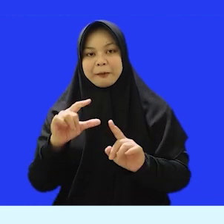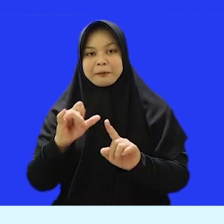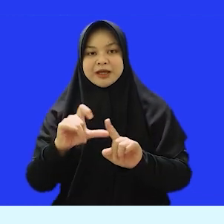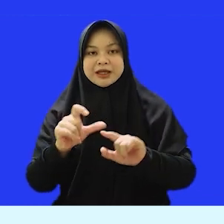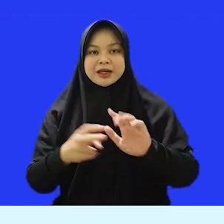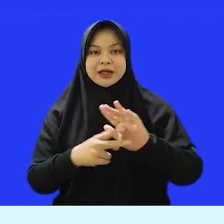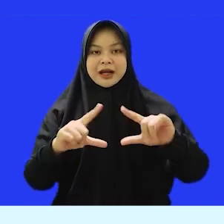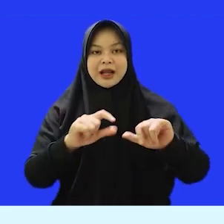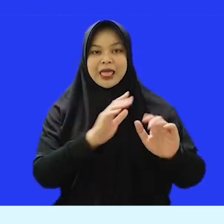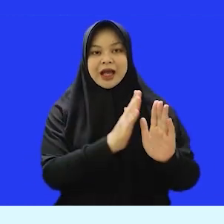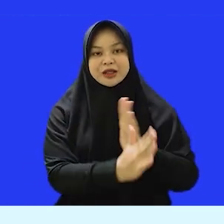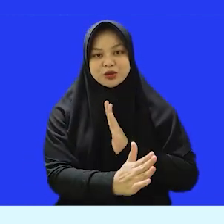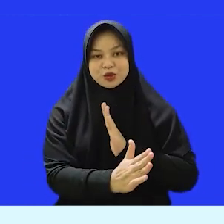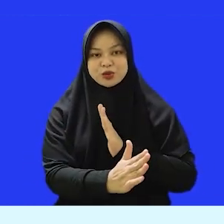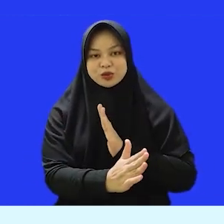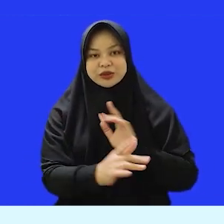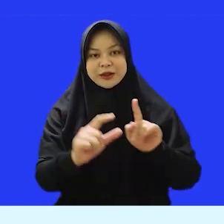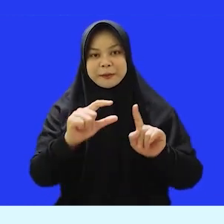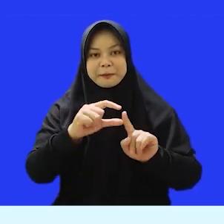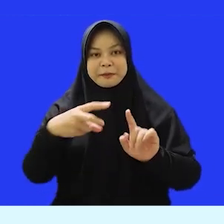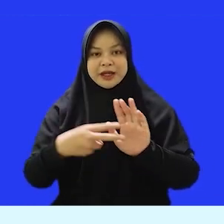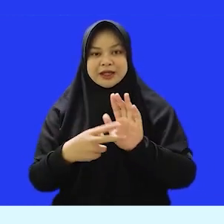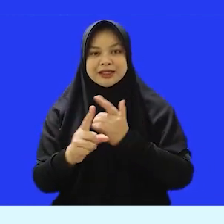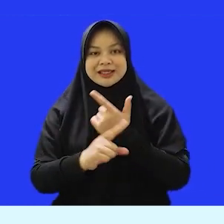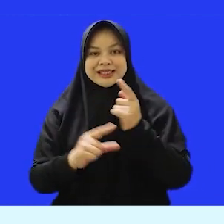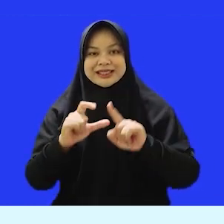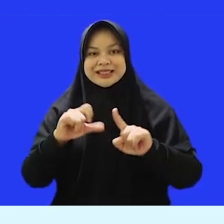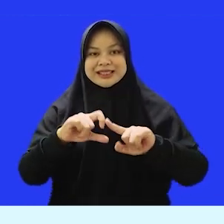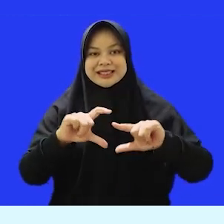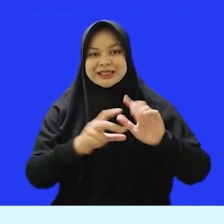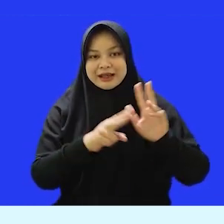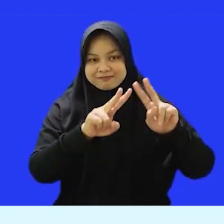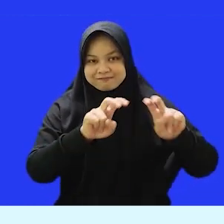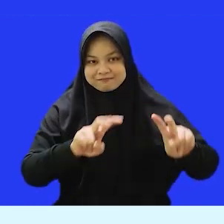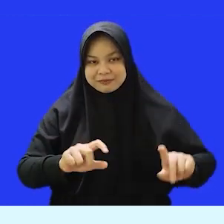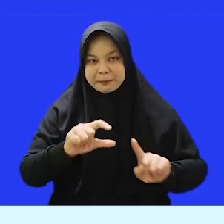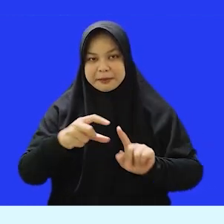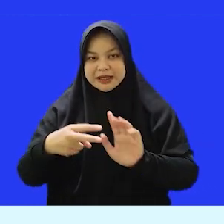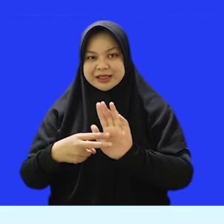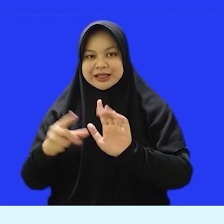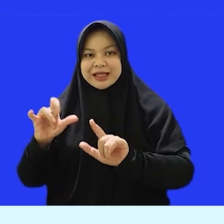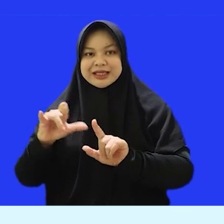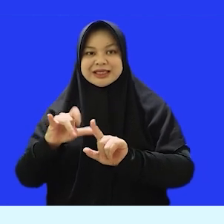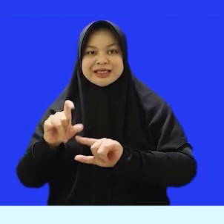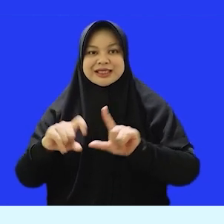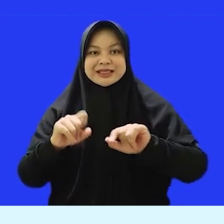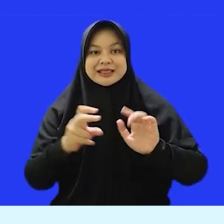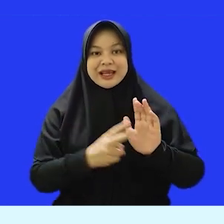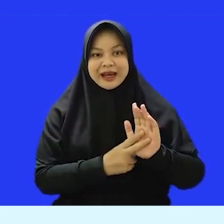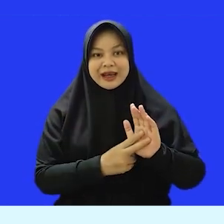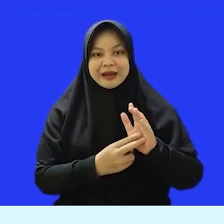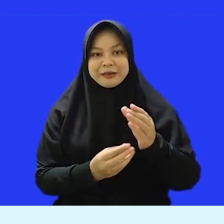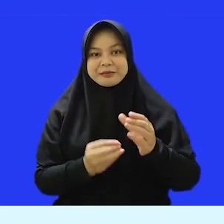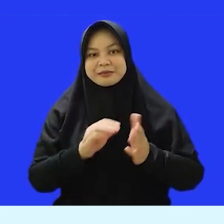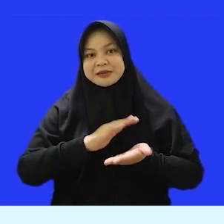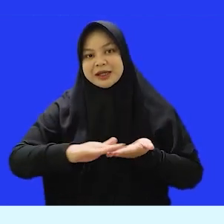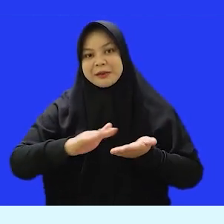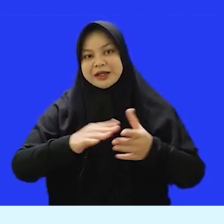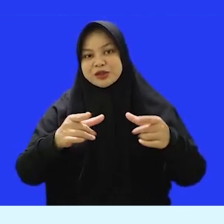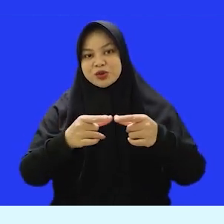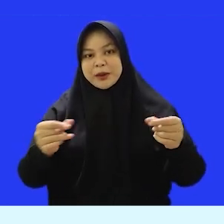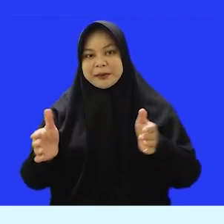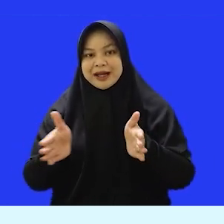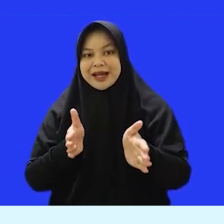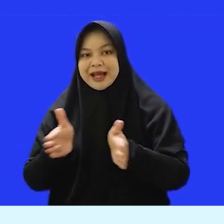langsung, penyelidikan dan penyidikan, penerbitan surat perkembangan penanganan perkara atau